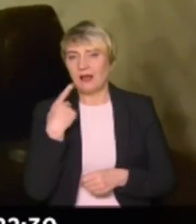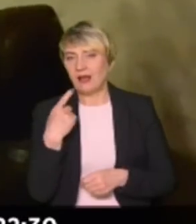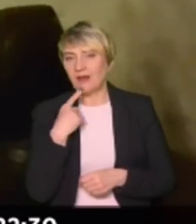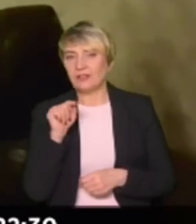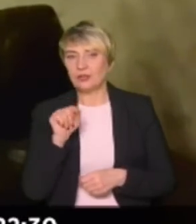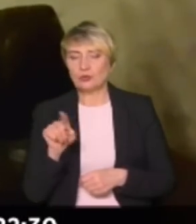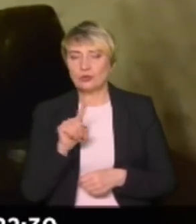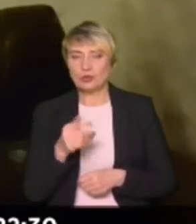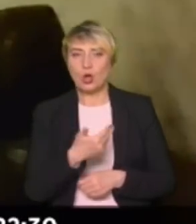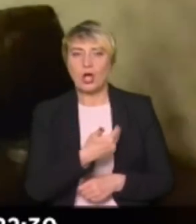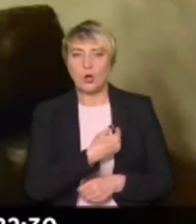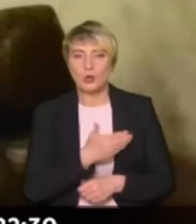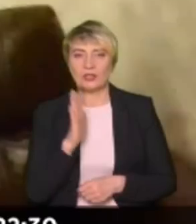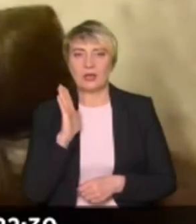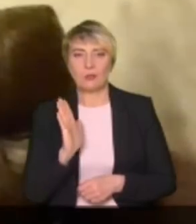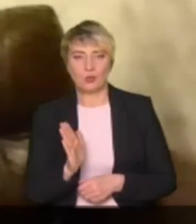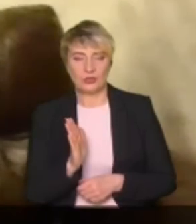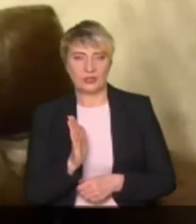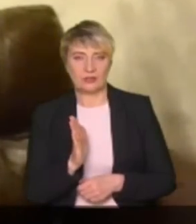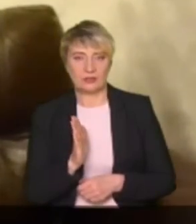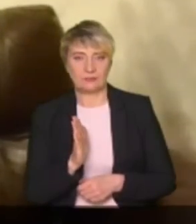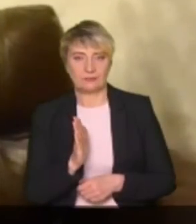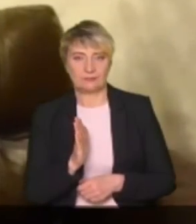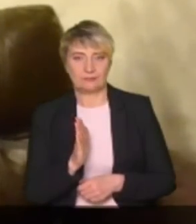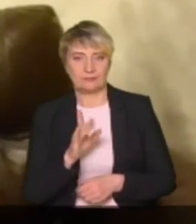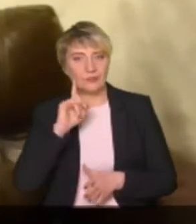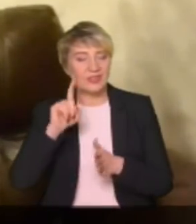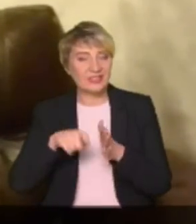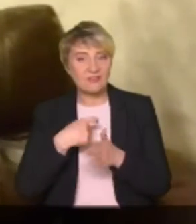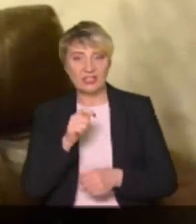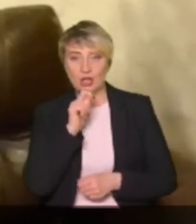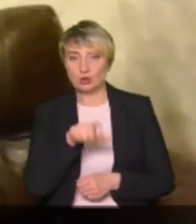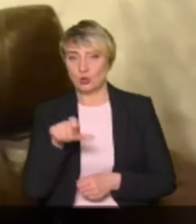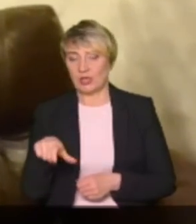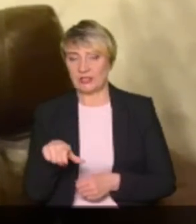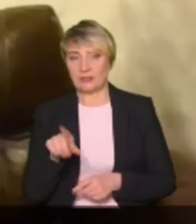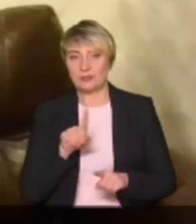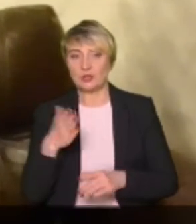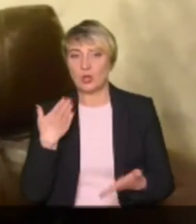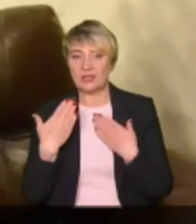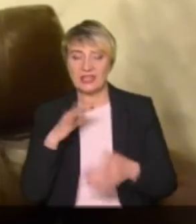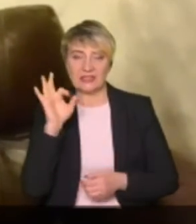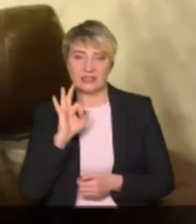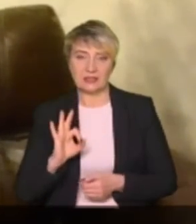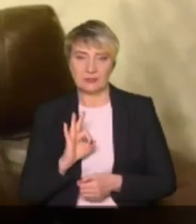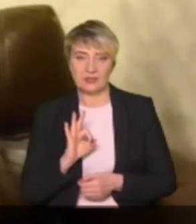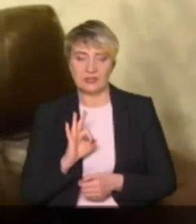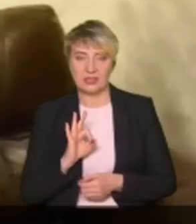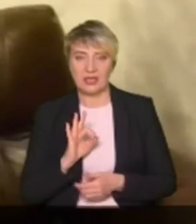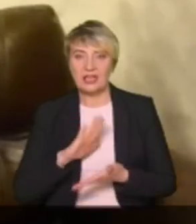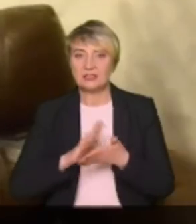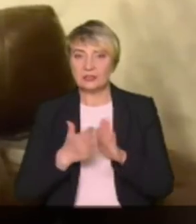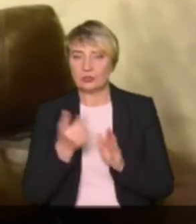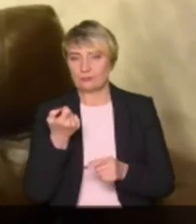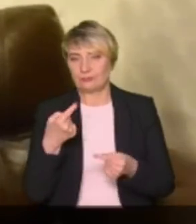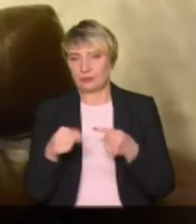очень охотно будет ловиться именно журналистами. Но что касается Германии, там ситуация немножко другая.